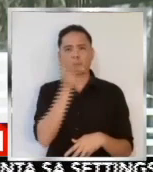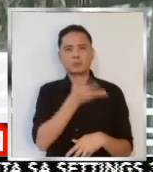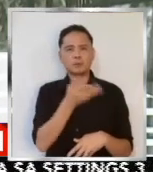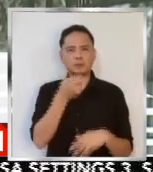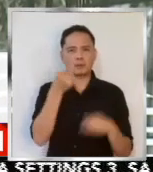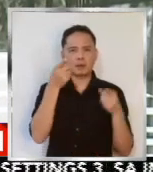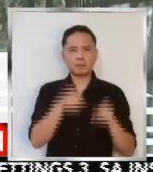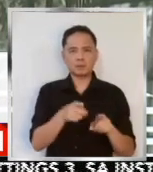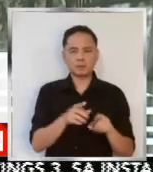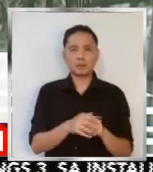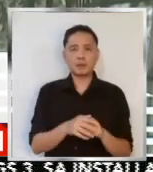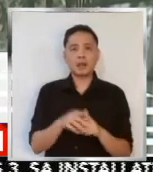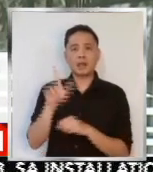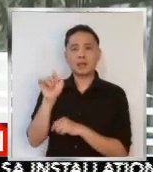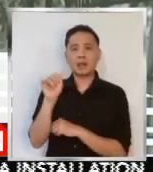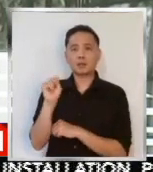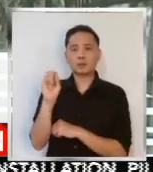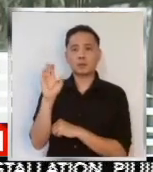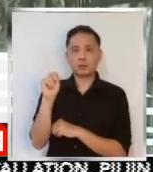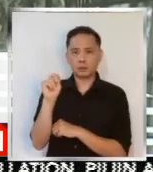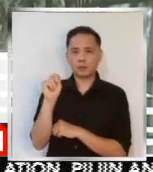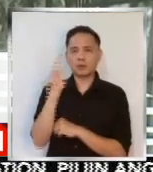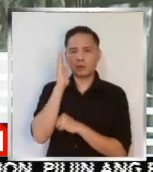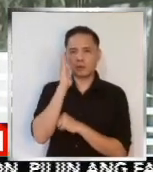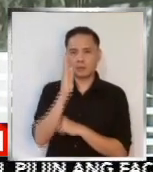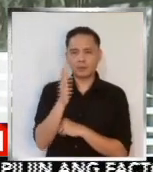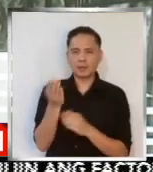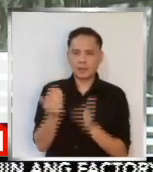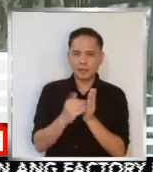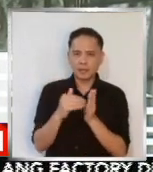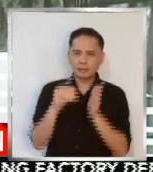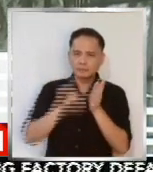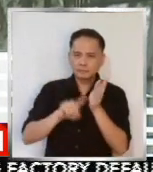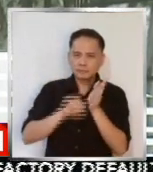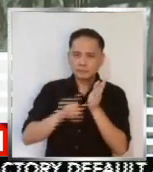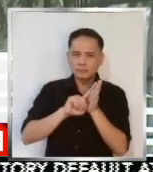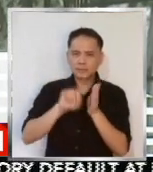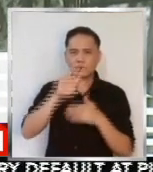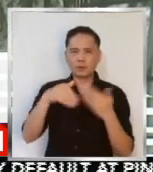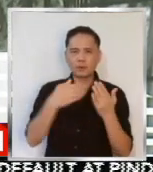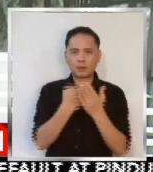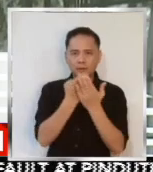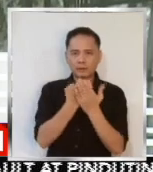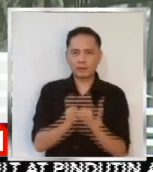Lacson na umaasa siyang kikilatisin pa rin ang mga ebidensya ng binuong task